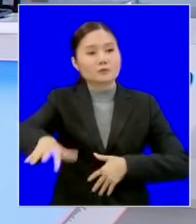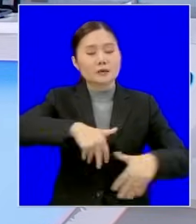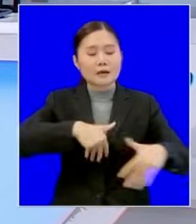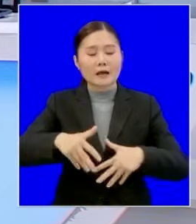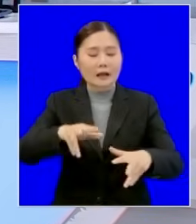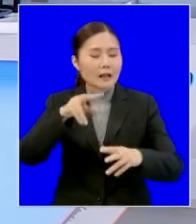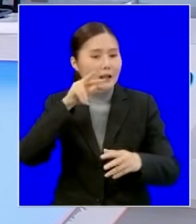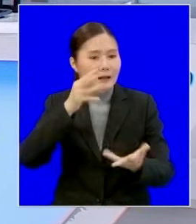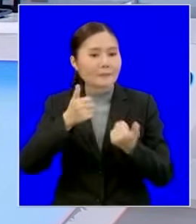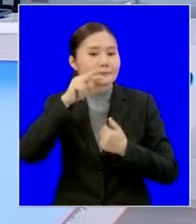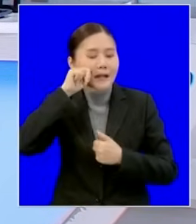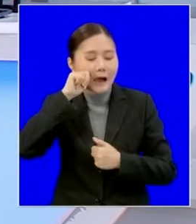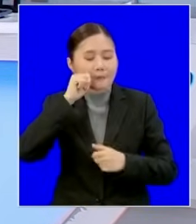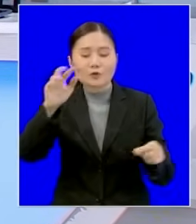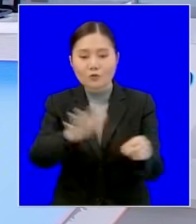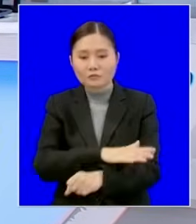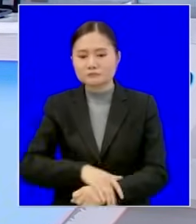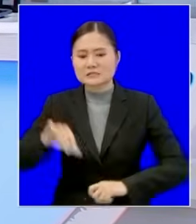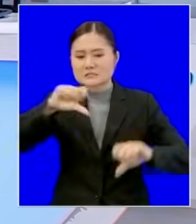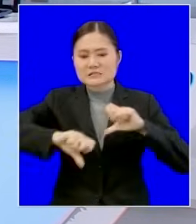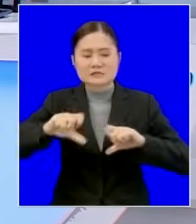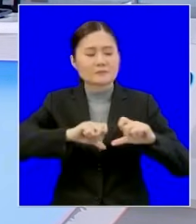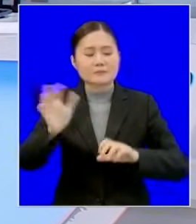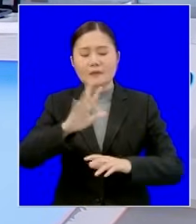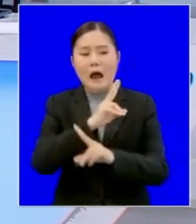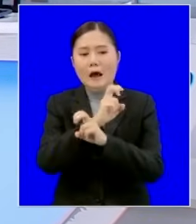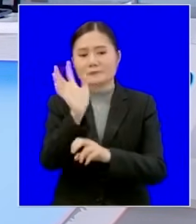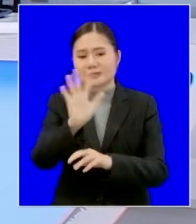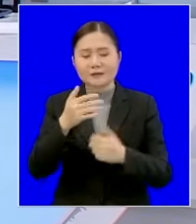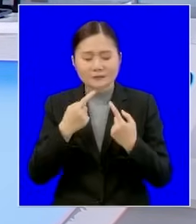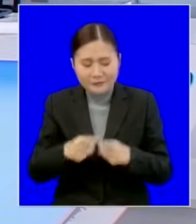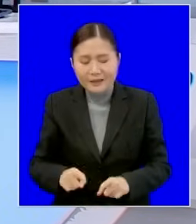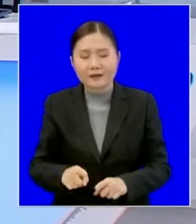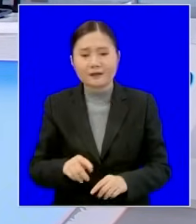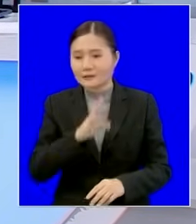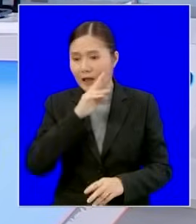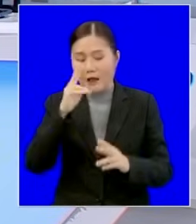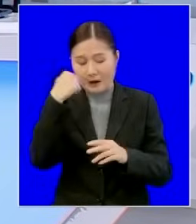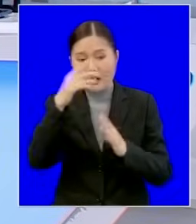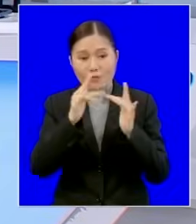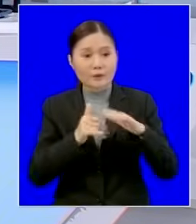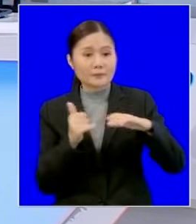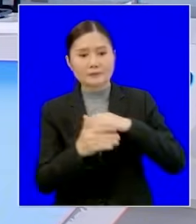ถึงแล้วในนั้นไม่ใช่สารเคมี เป็นน้ำมนต ์แต่ถ้าใครไม่เข้าวัดแล้วไม่สบ